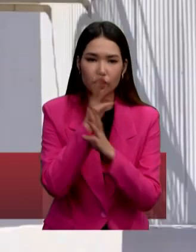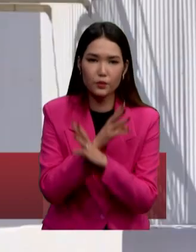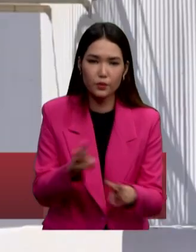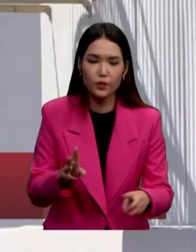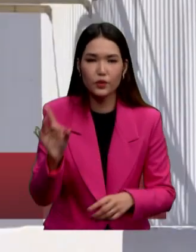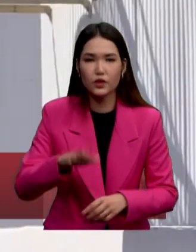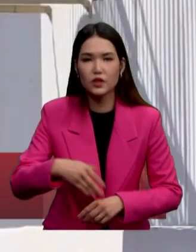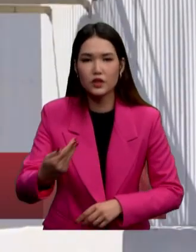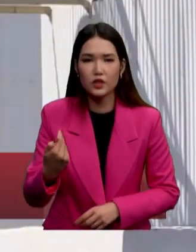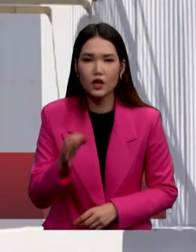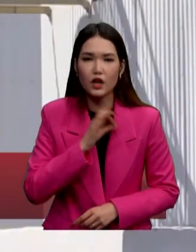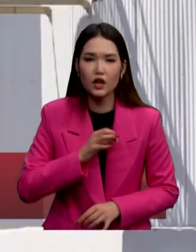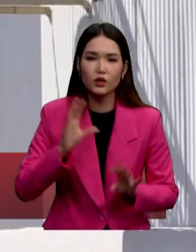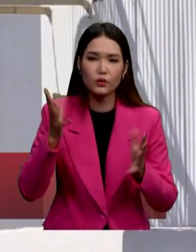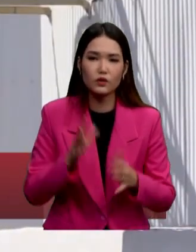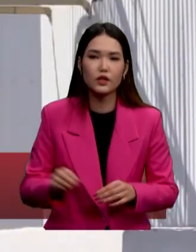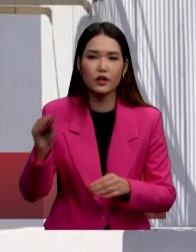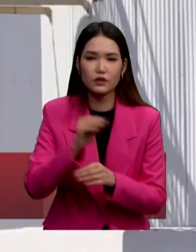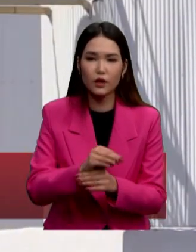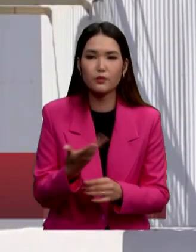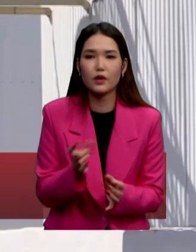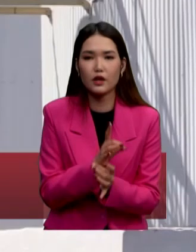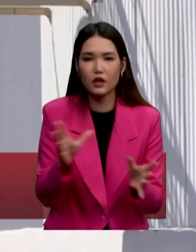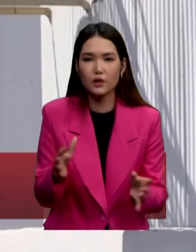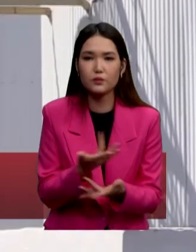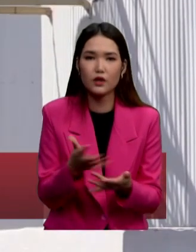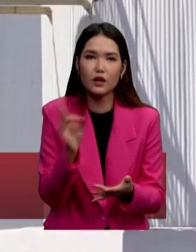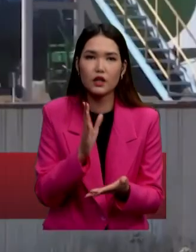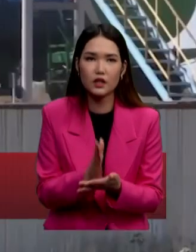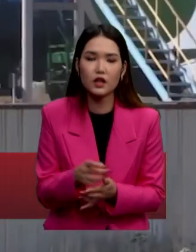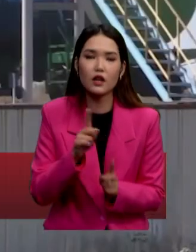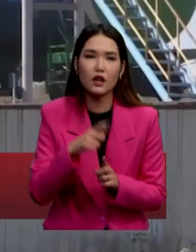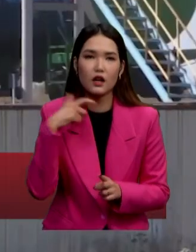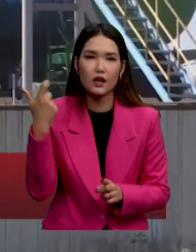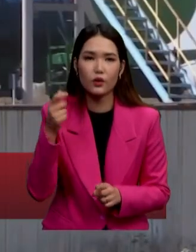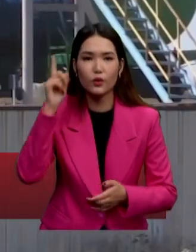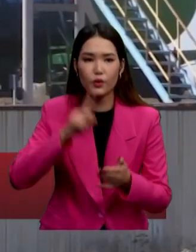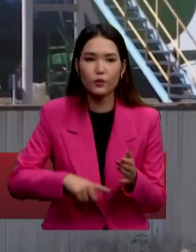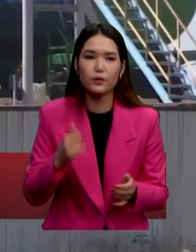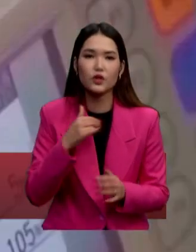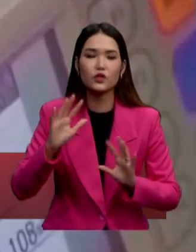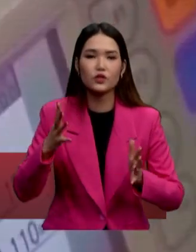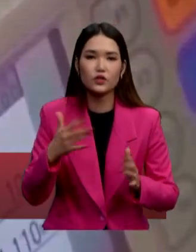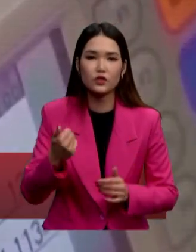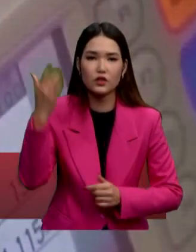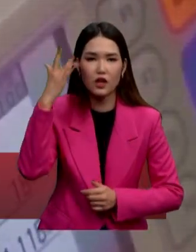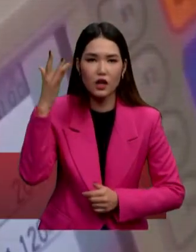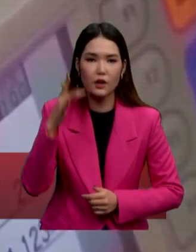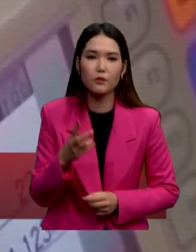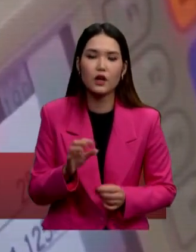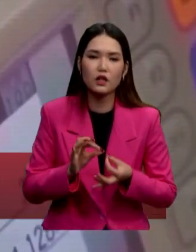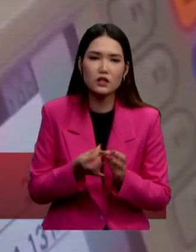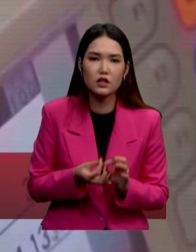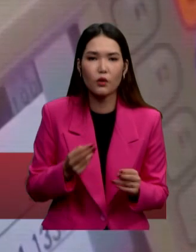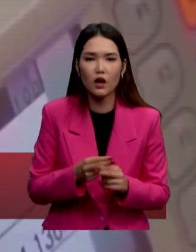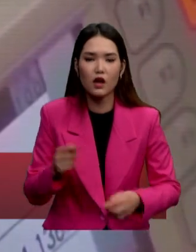негативную сторону. Это не исключает дополнительных расходов из госказны. Однако экономисты уверены, что нынешняя ситуация в Америке не столь серьезная,